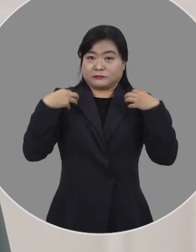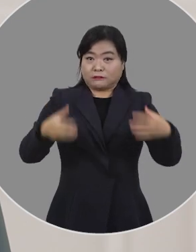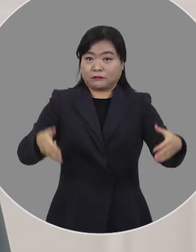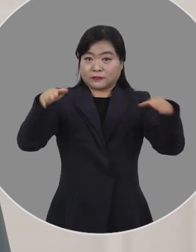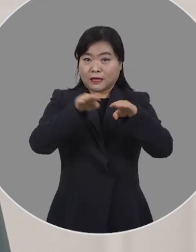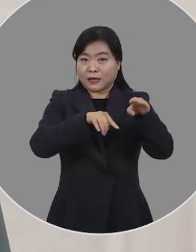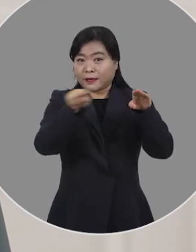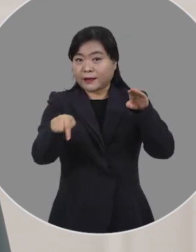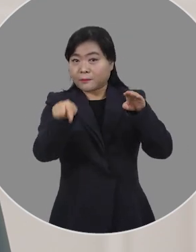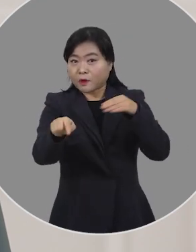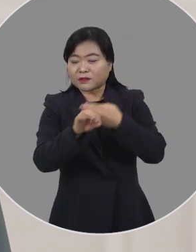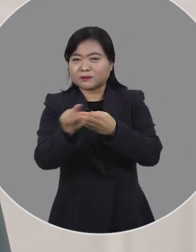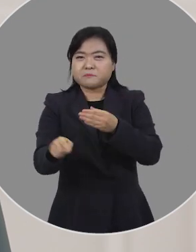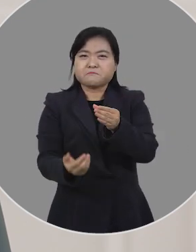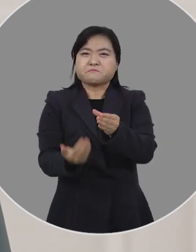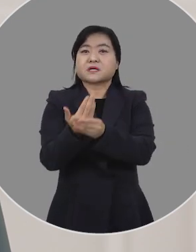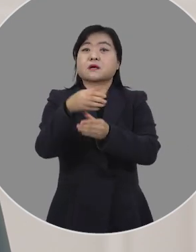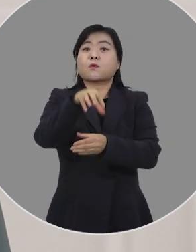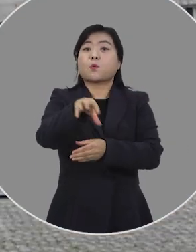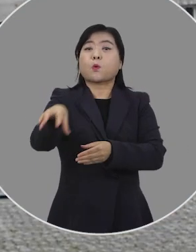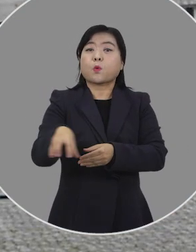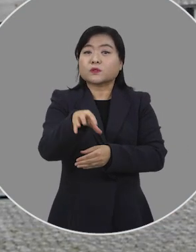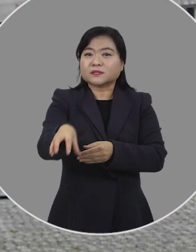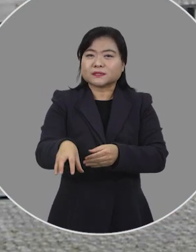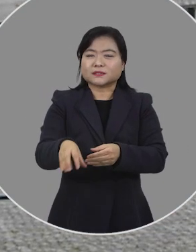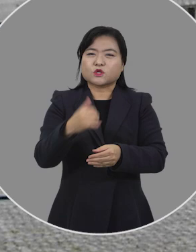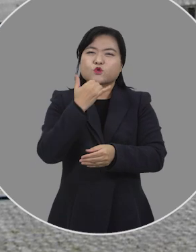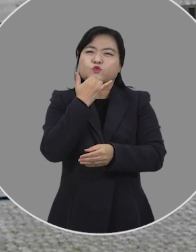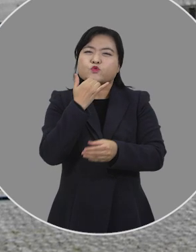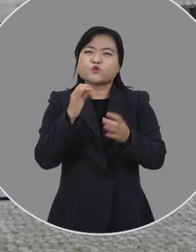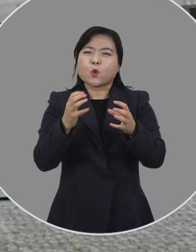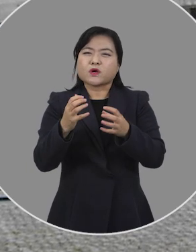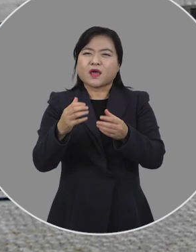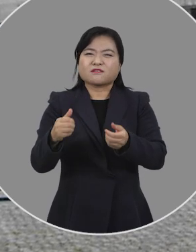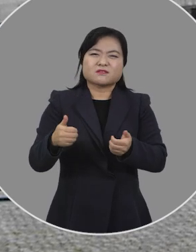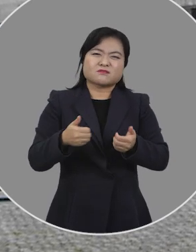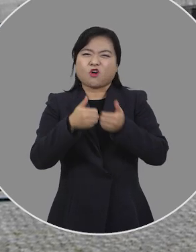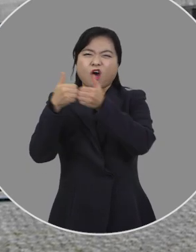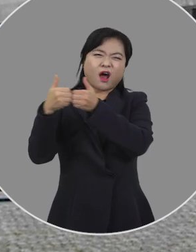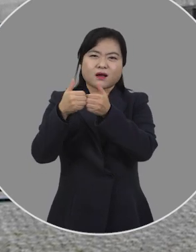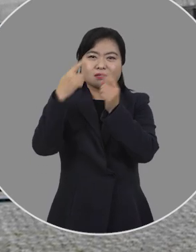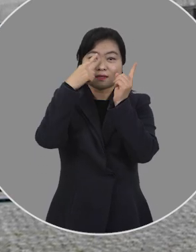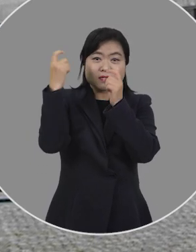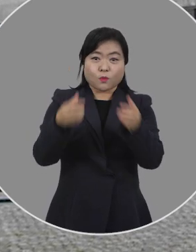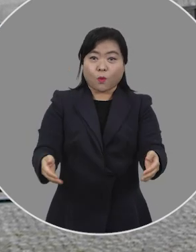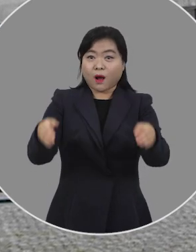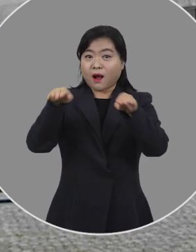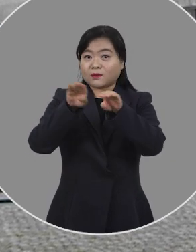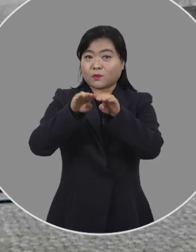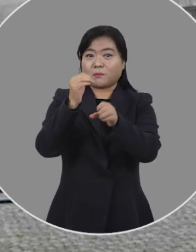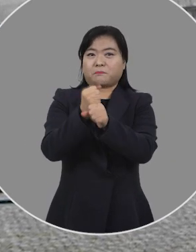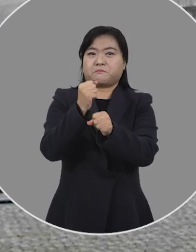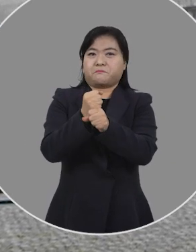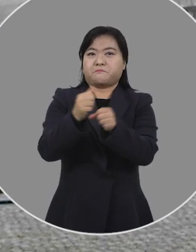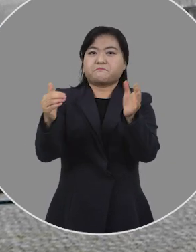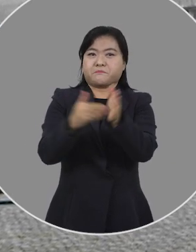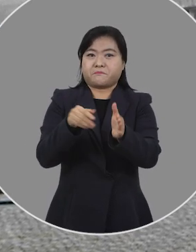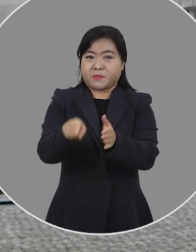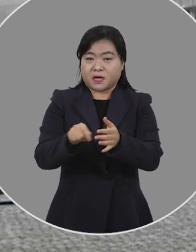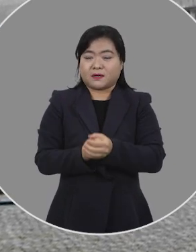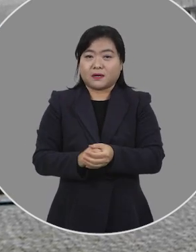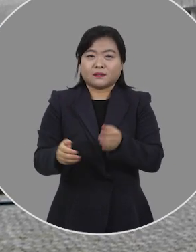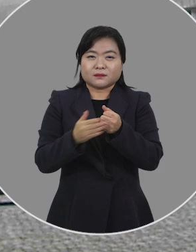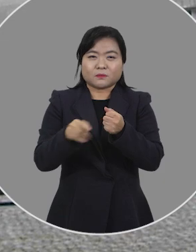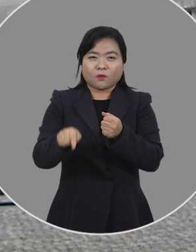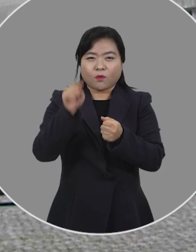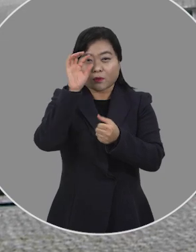가면 그 일이 벌어졌던 그곳이 독일 저항 기념관으로 나뉘어 있어요. 만들어져 있죠.